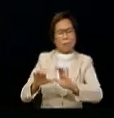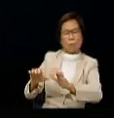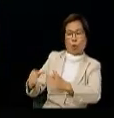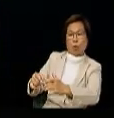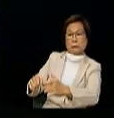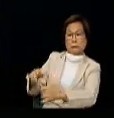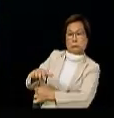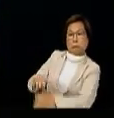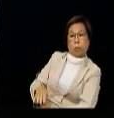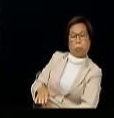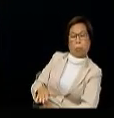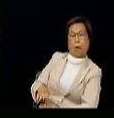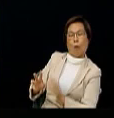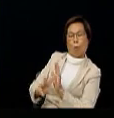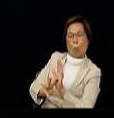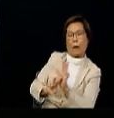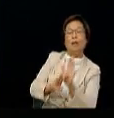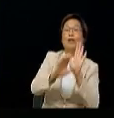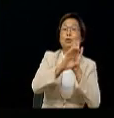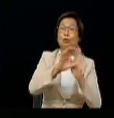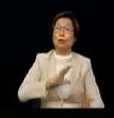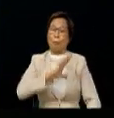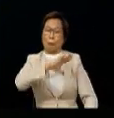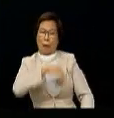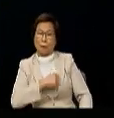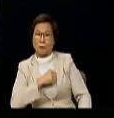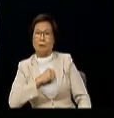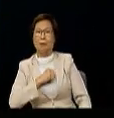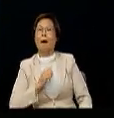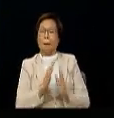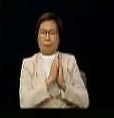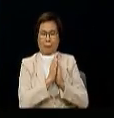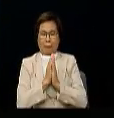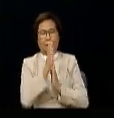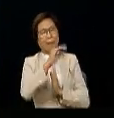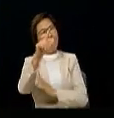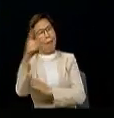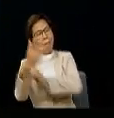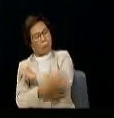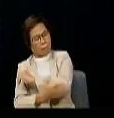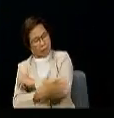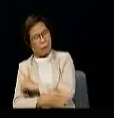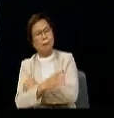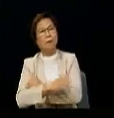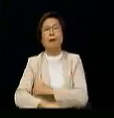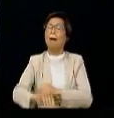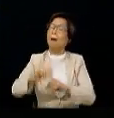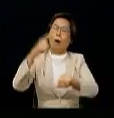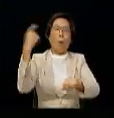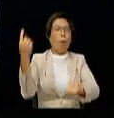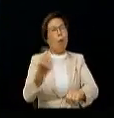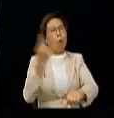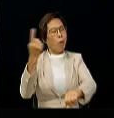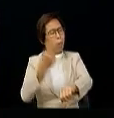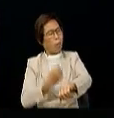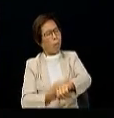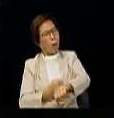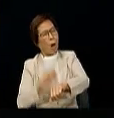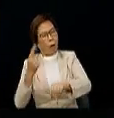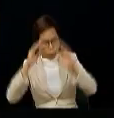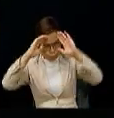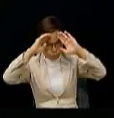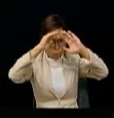yang tertekan seperti palestinian maaf dan sebagainya tetapi setiap waktu juga akan ada